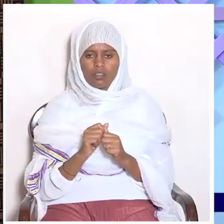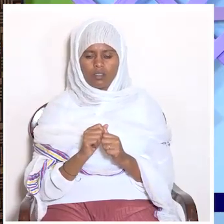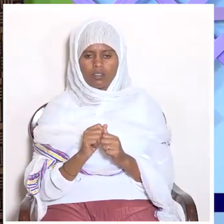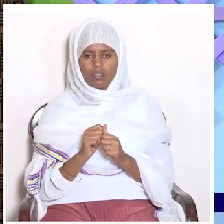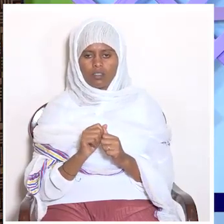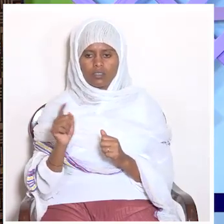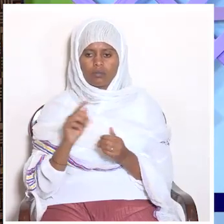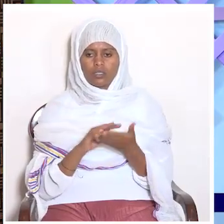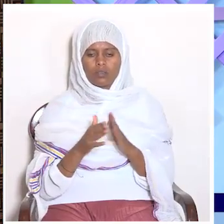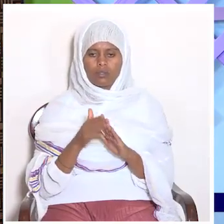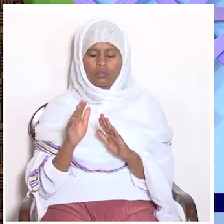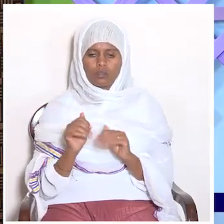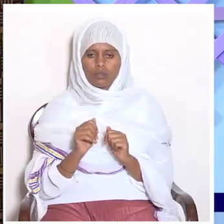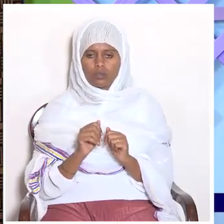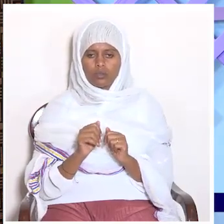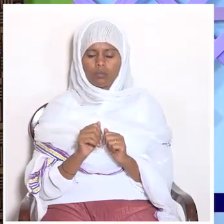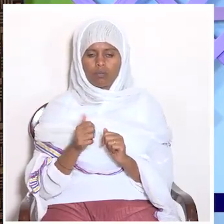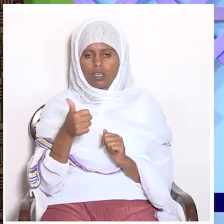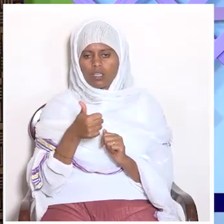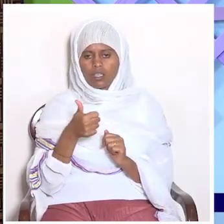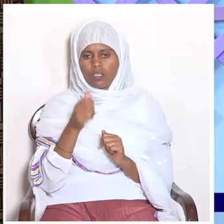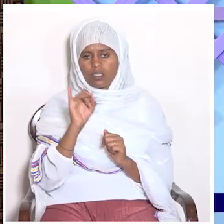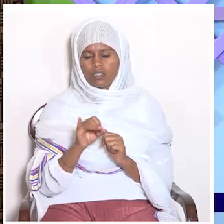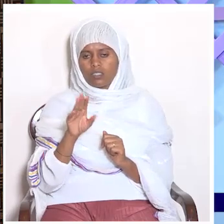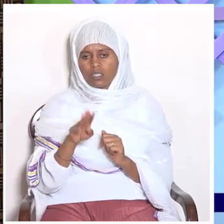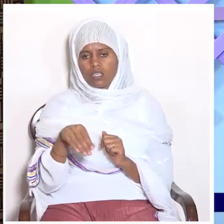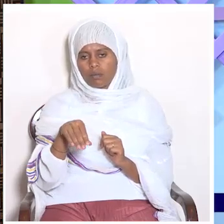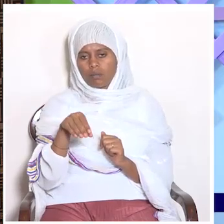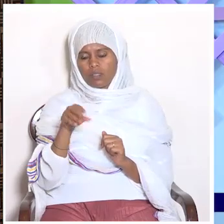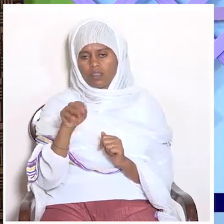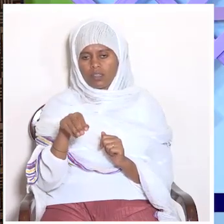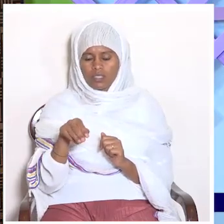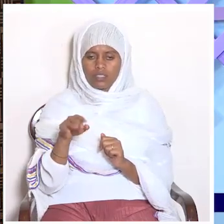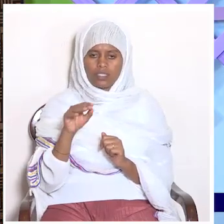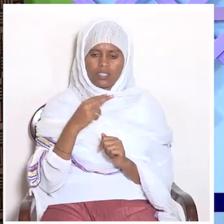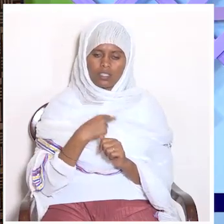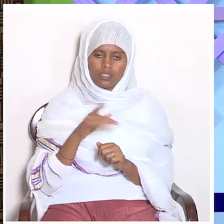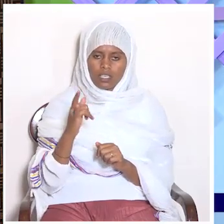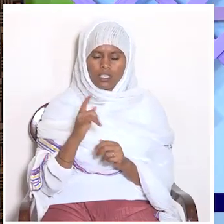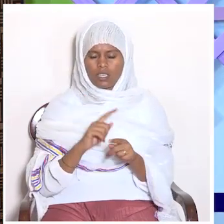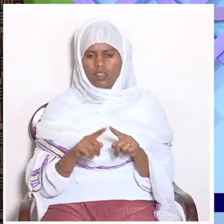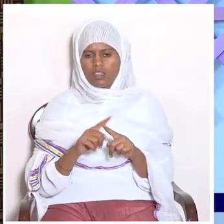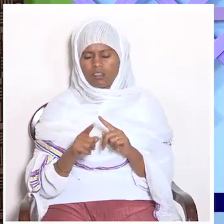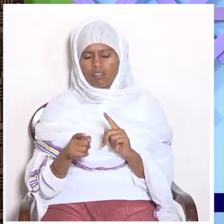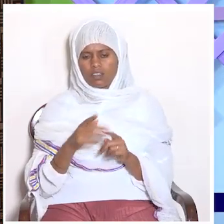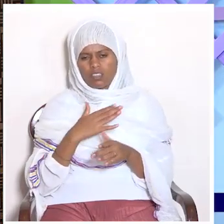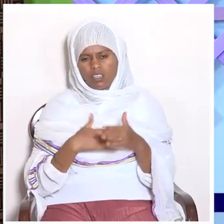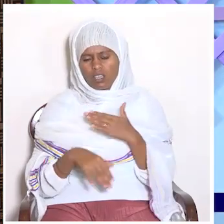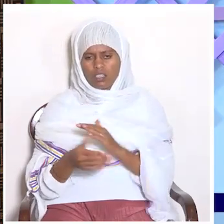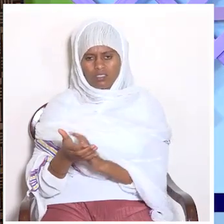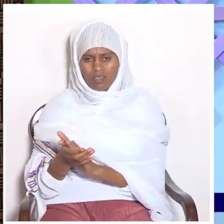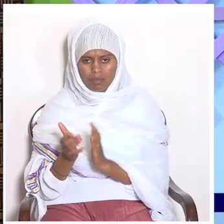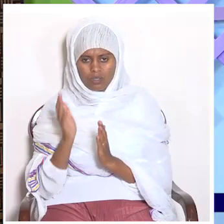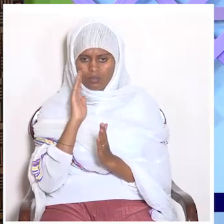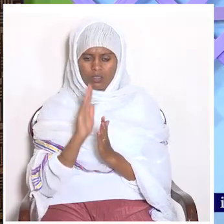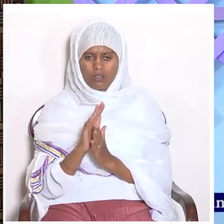إيما لتيو لذي نزم بيتسبا زخونو بعال إرسابيت كمن ما نكهن زكارياس كم زكرا قلتيفا تقدر